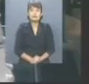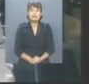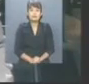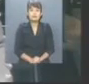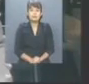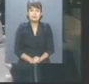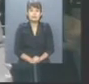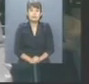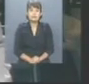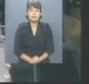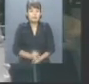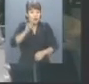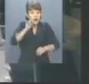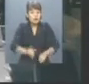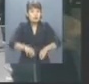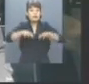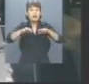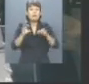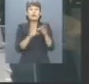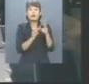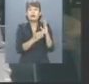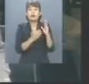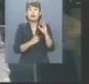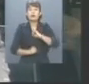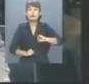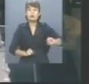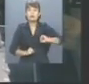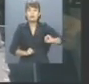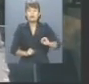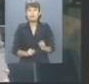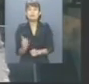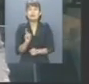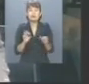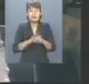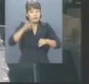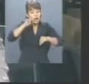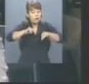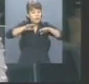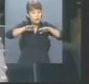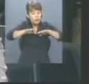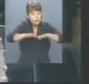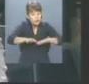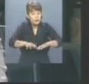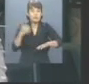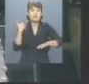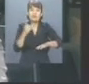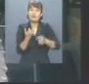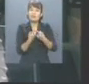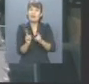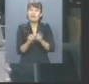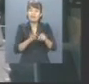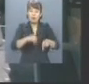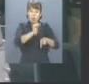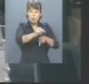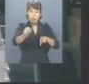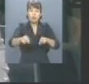สถานการณ์น้ำท่วมย่านฝั่งตะวันตกของกรุงเทพมหานครแม้ว่าบางพื้นที่จะลดลงแล้วนะคะแต่ว่าก็ยังมีอีกหลายพื้นที่ค่ะที่ยังคงวิกฤตโด